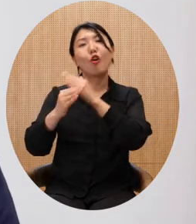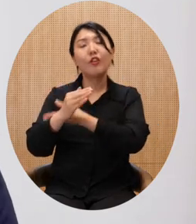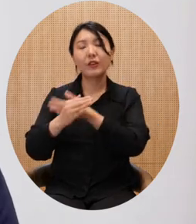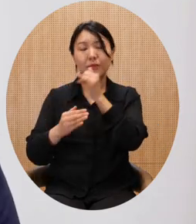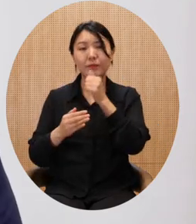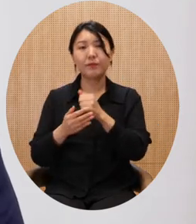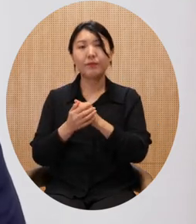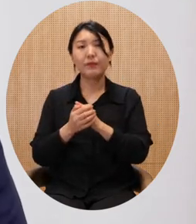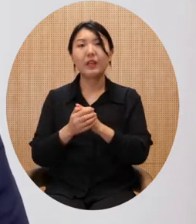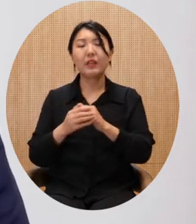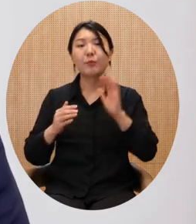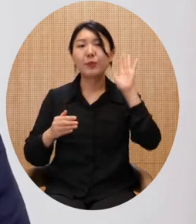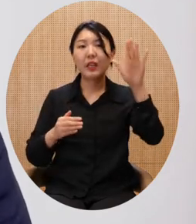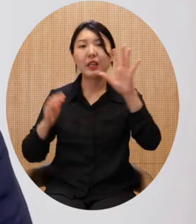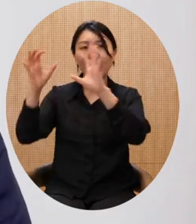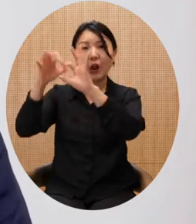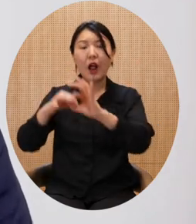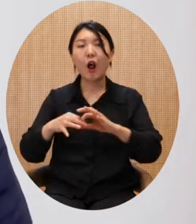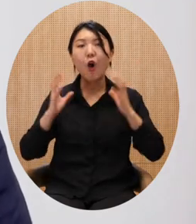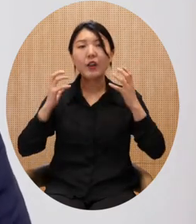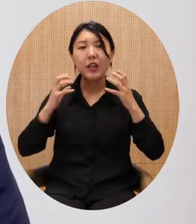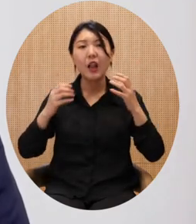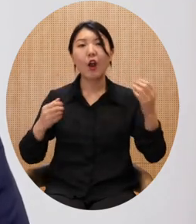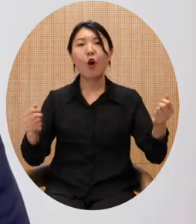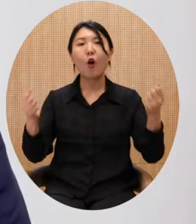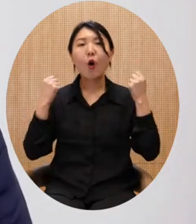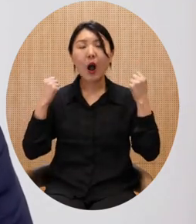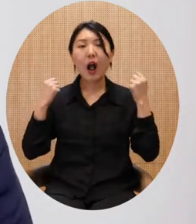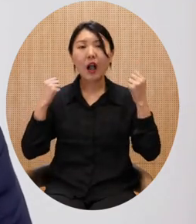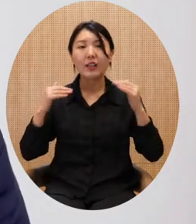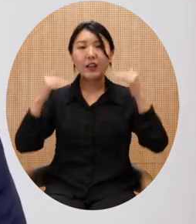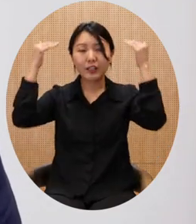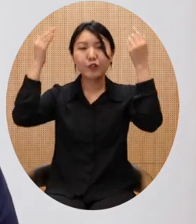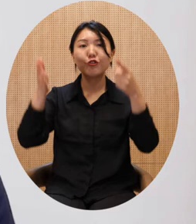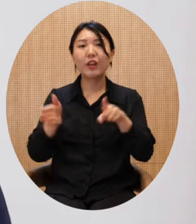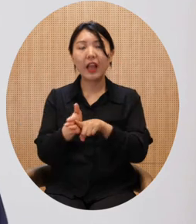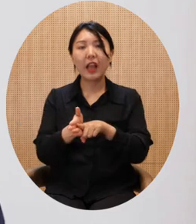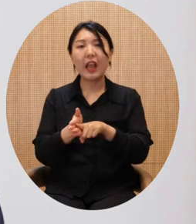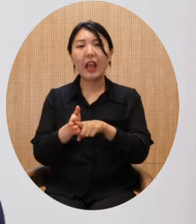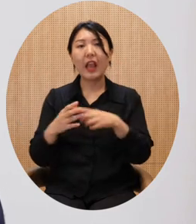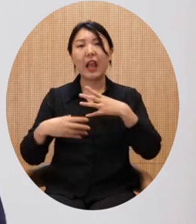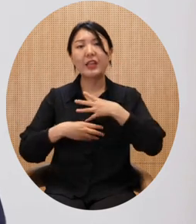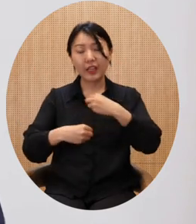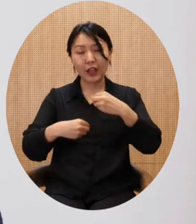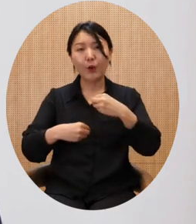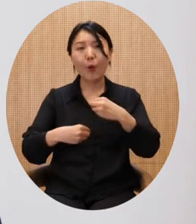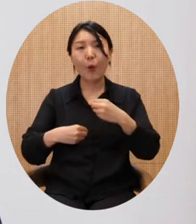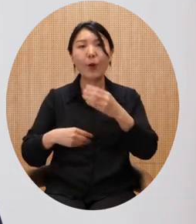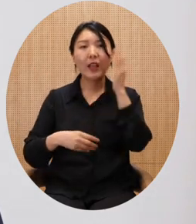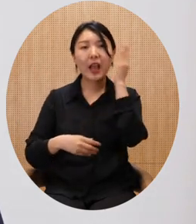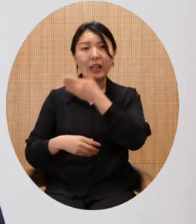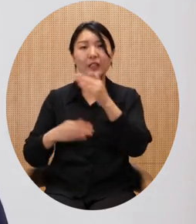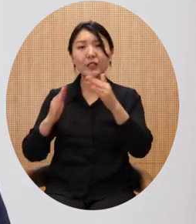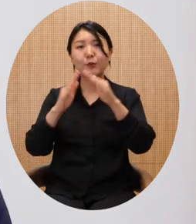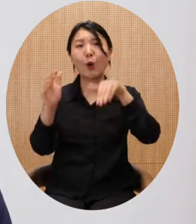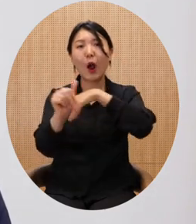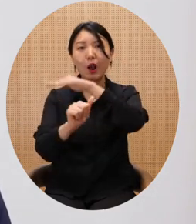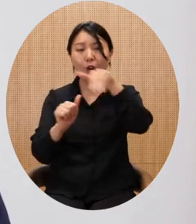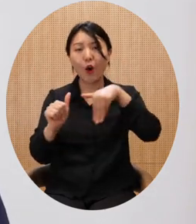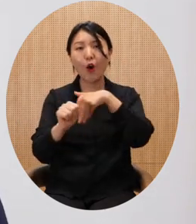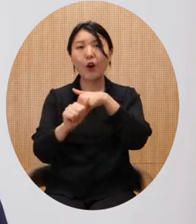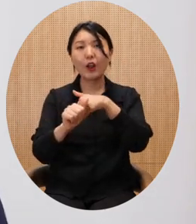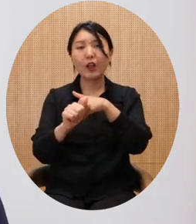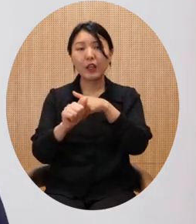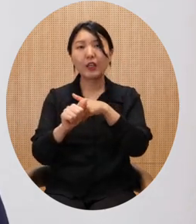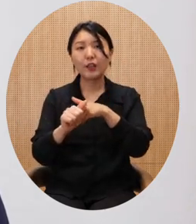미래를 이어나갈 어린이들의 건강하게 자라기 위해서는 안전하고 쾌적한 주거환경이